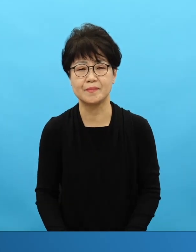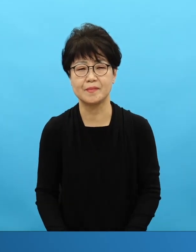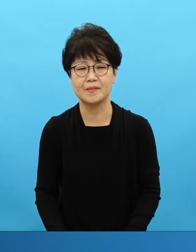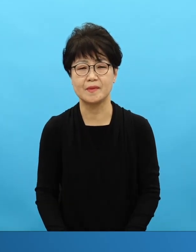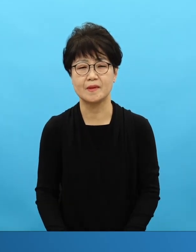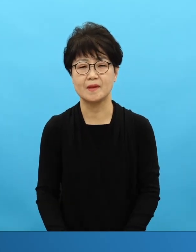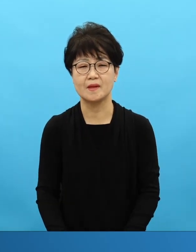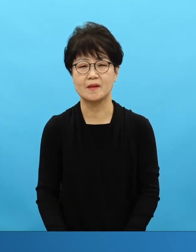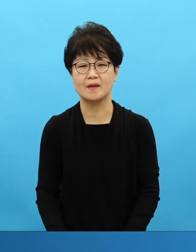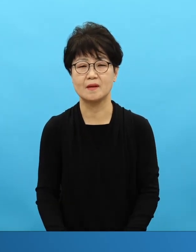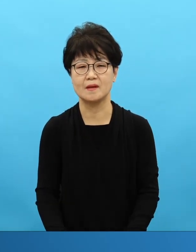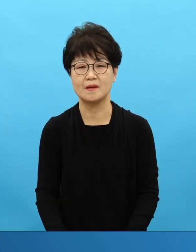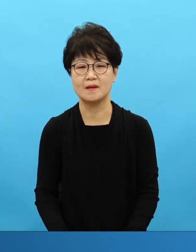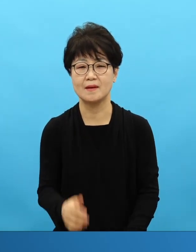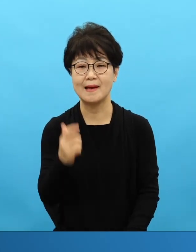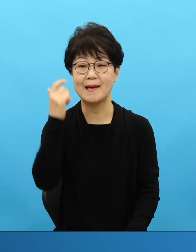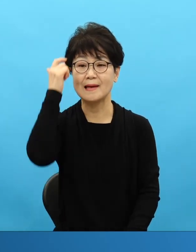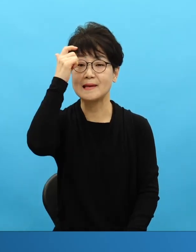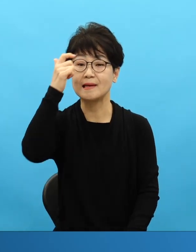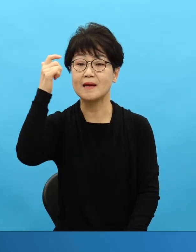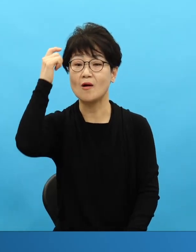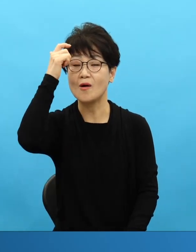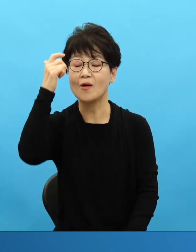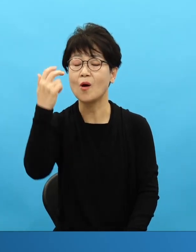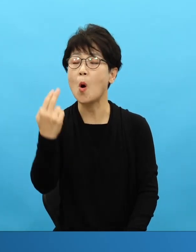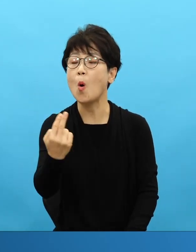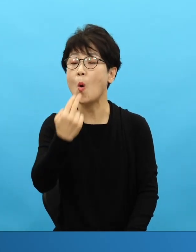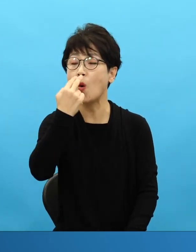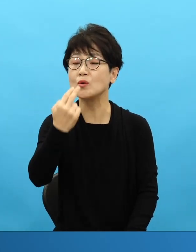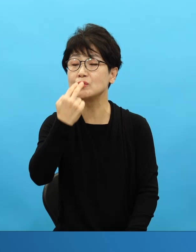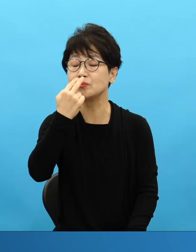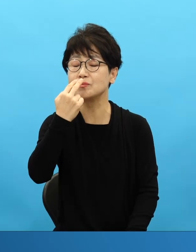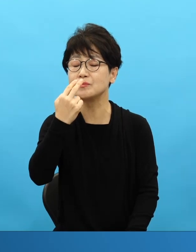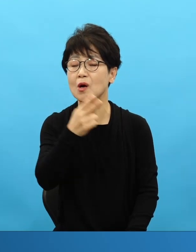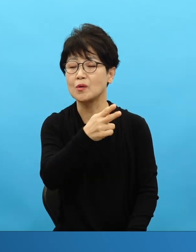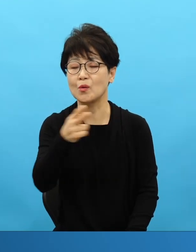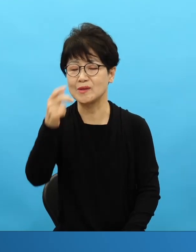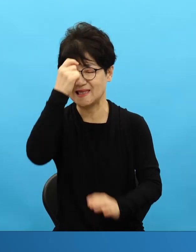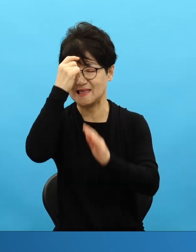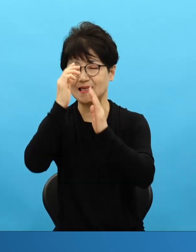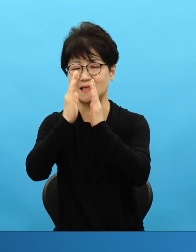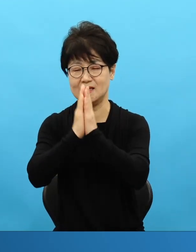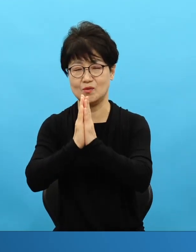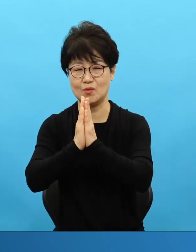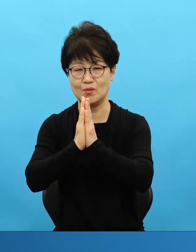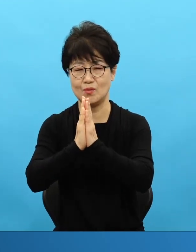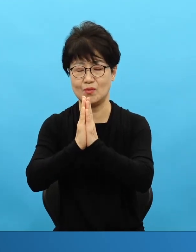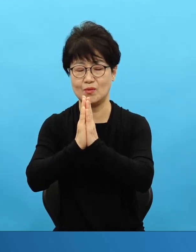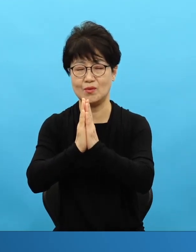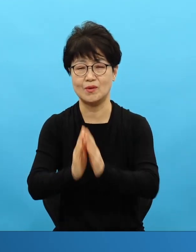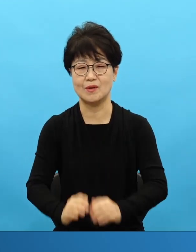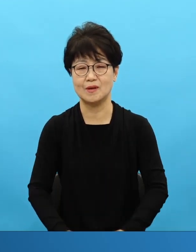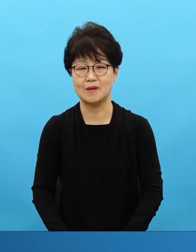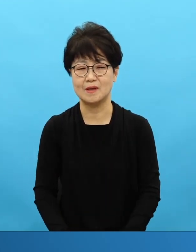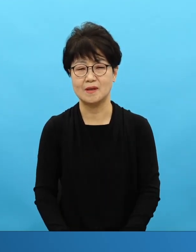이 호흡이 기도란 말이죠. 그죠? And breathing is the most important thing. The spiritual breathing is prayer. 쉽게 말하면